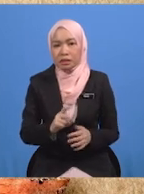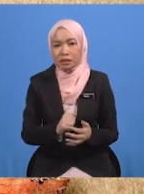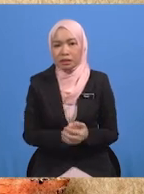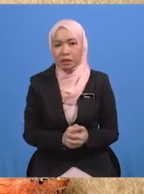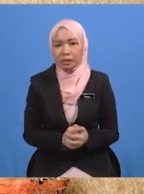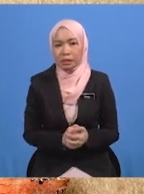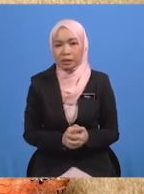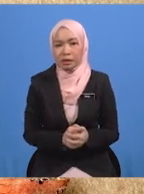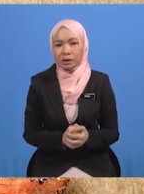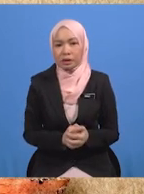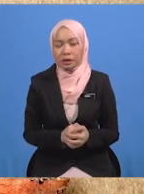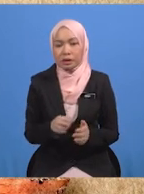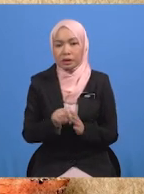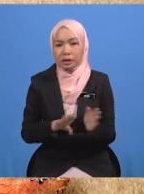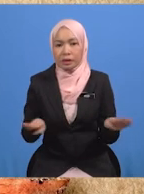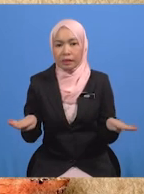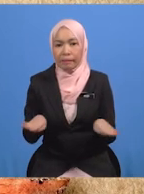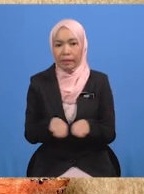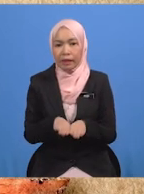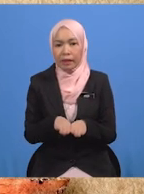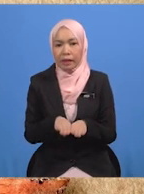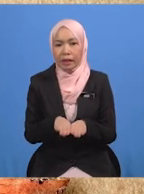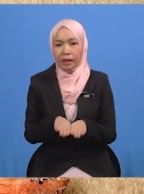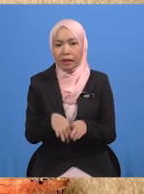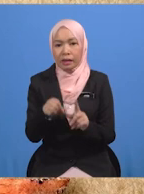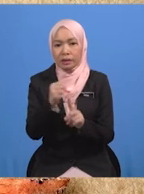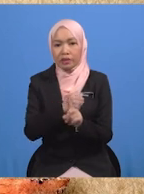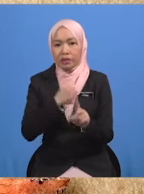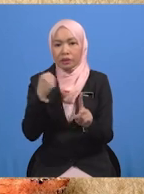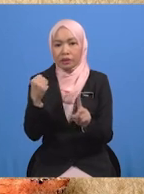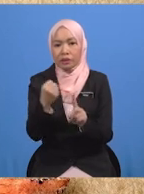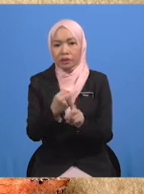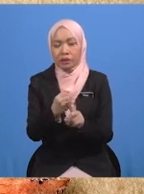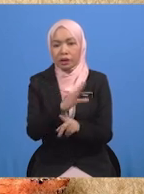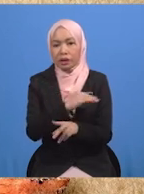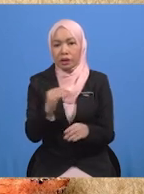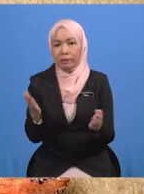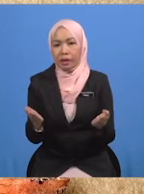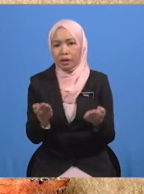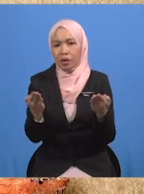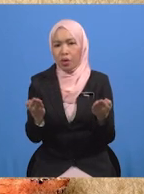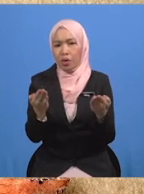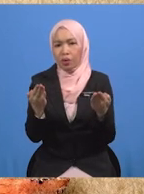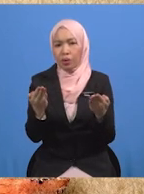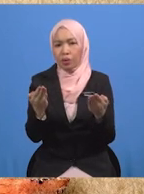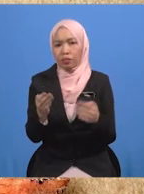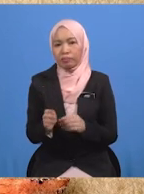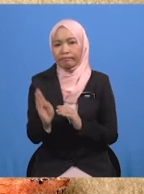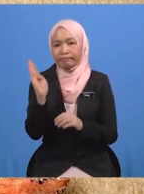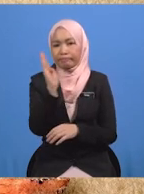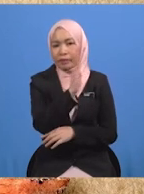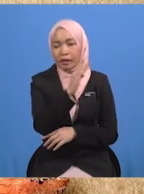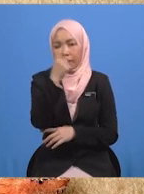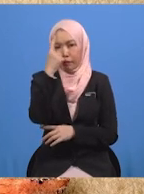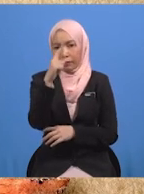tindakan tersebut. Ia juga mendorong kuasa Barat mengkristiankan masyarakat tempatan